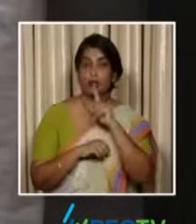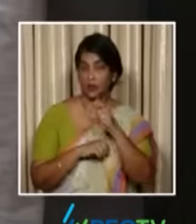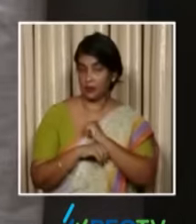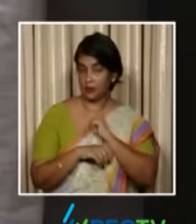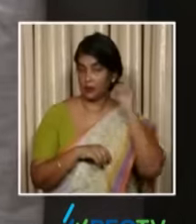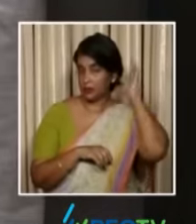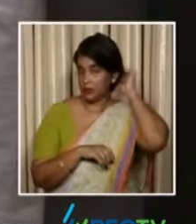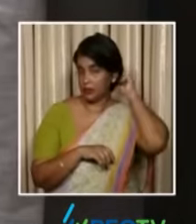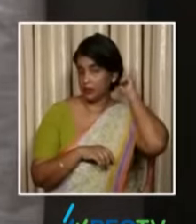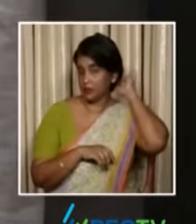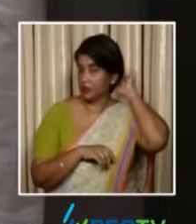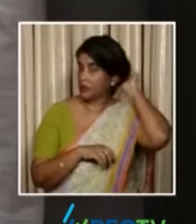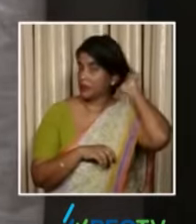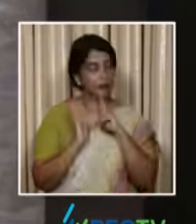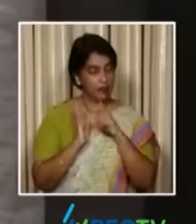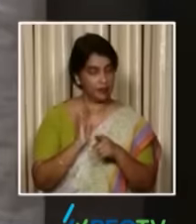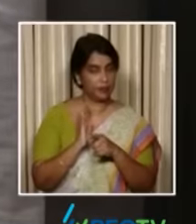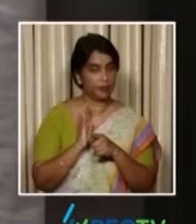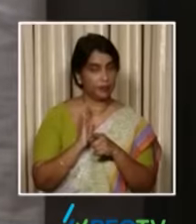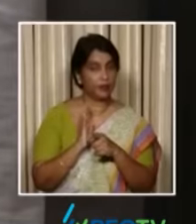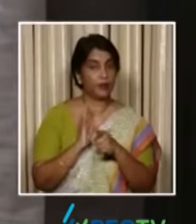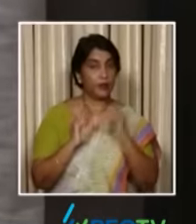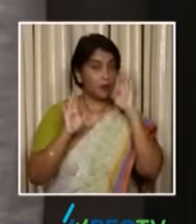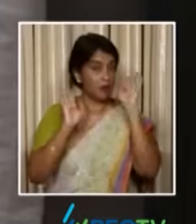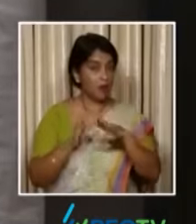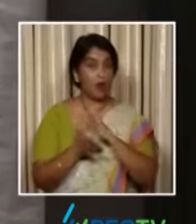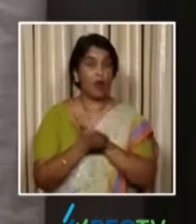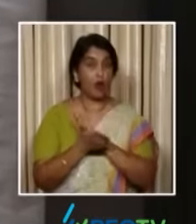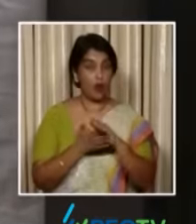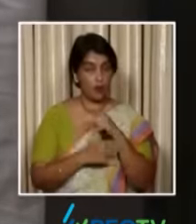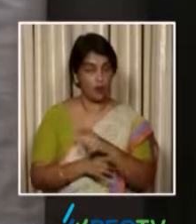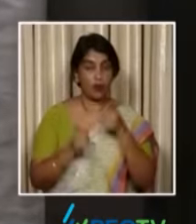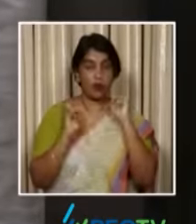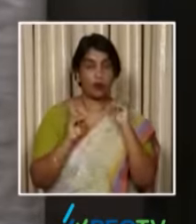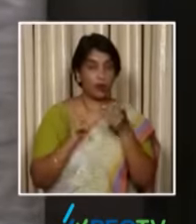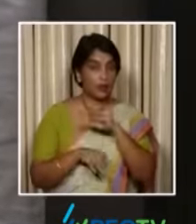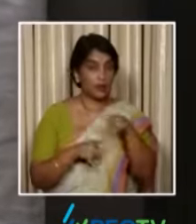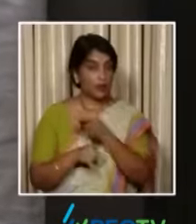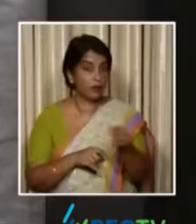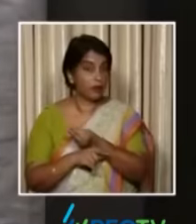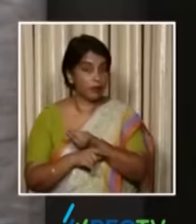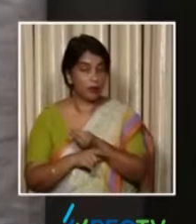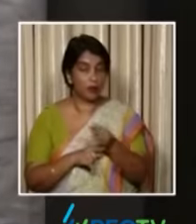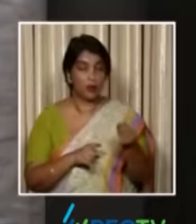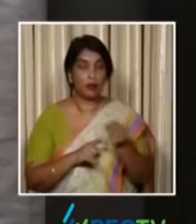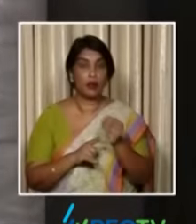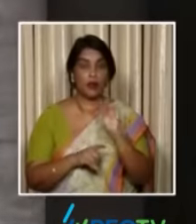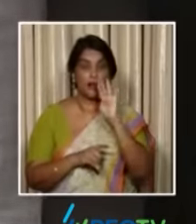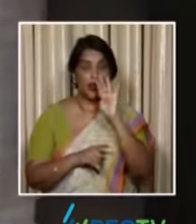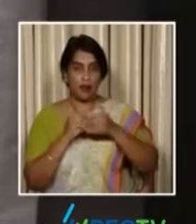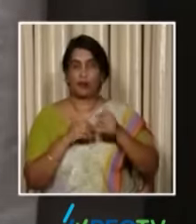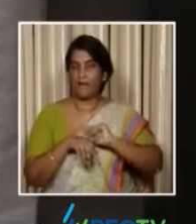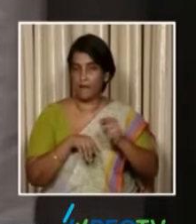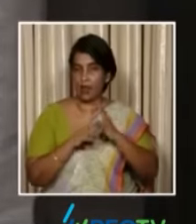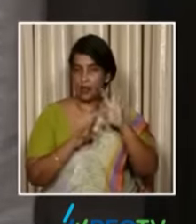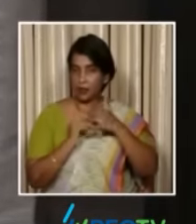කැමති ICC rules වල තියනවලු ඒගොල්ලෝ ඉන්න හෝටෙල් එකයි ක්‍රීඩාංගණය අතර තියෙන්නට ඕන උපරිම 45 minutes distance